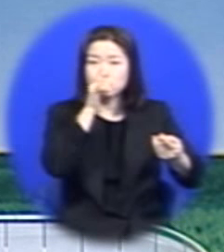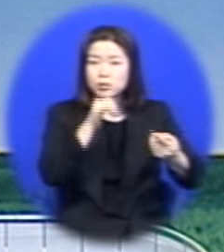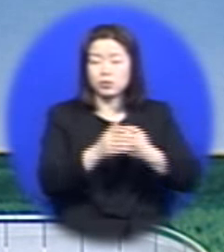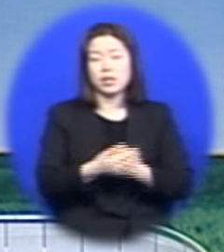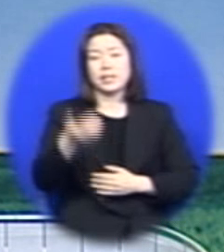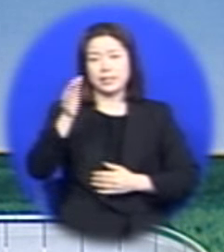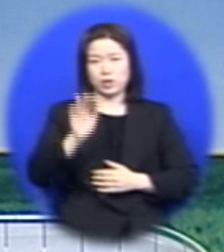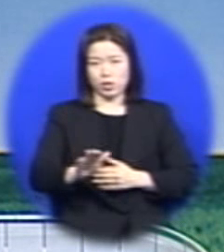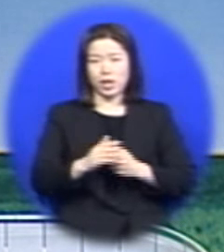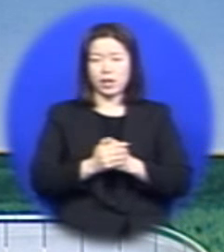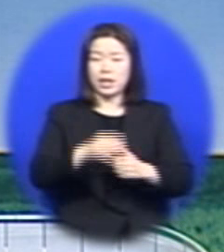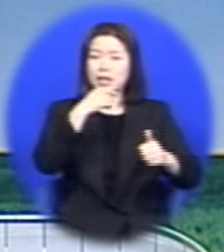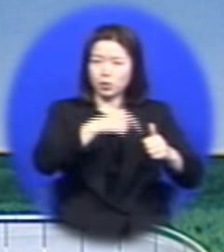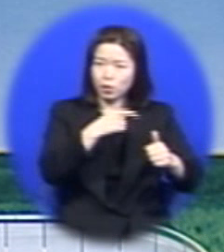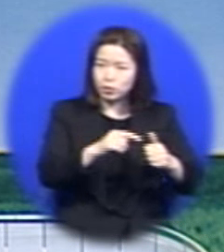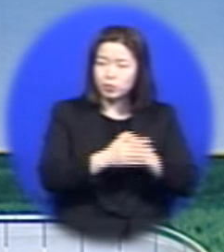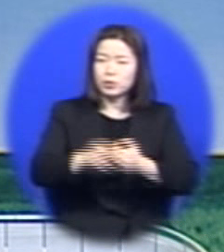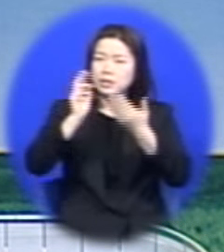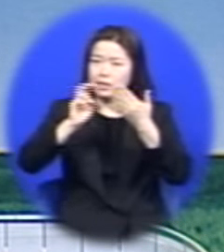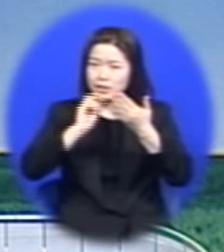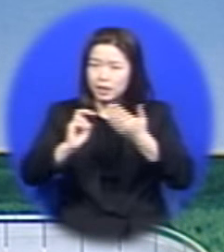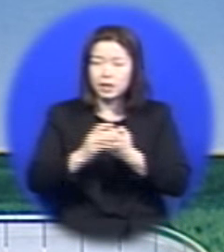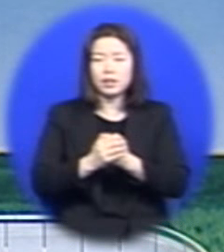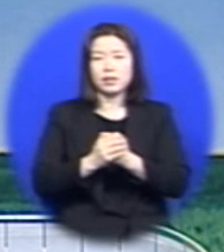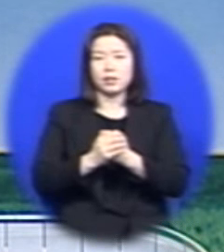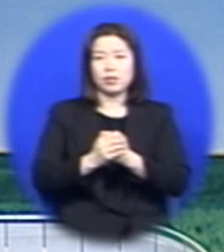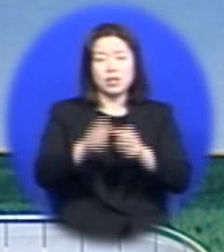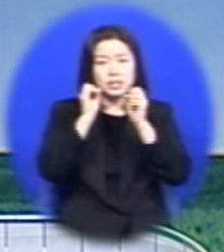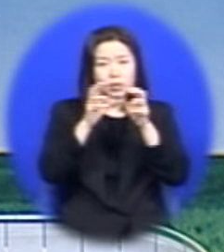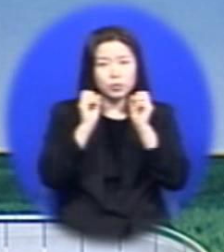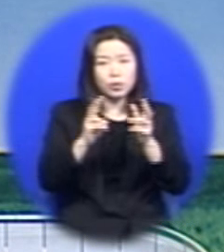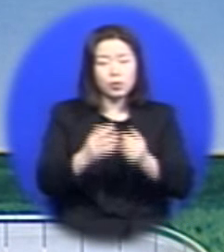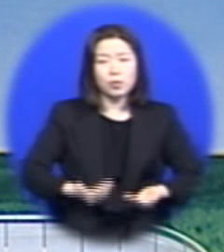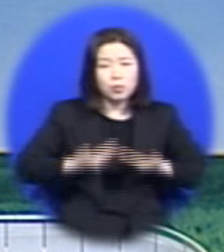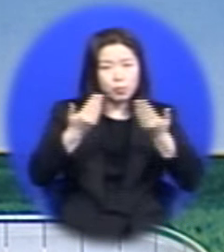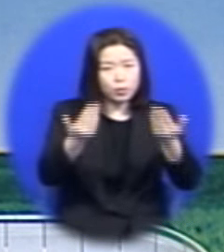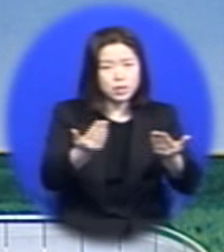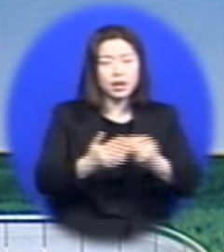그러나 교육, 찬양, 선교, 봉사,